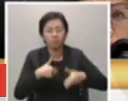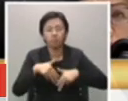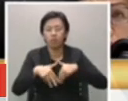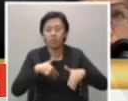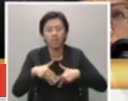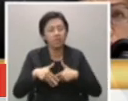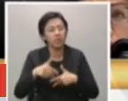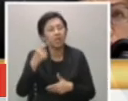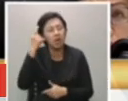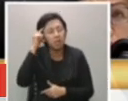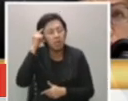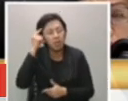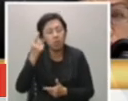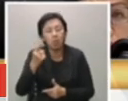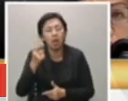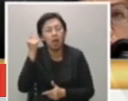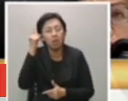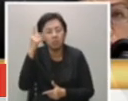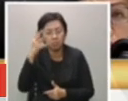เลย